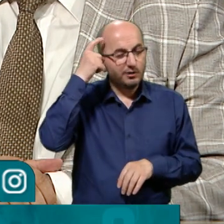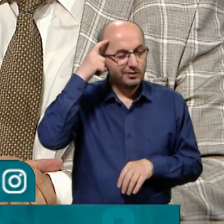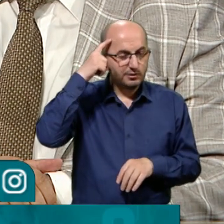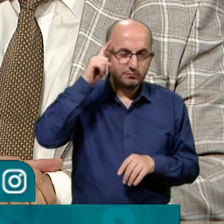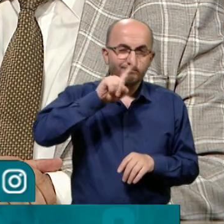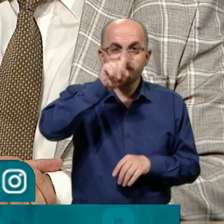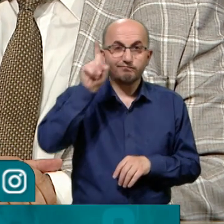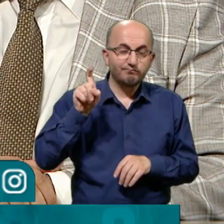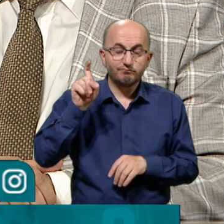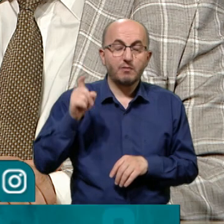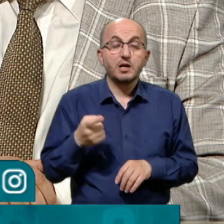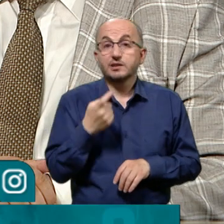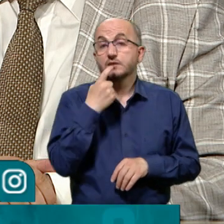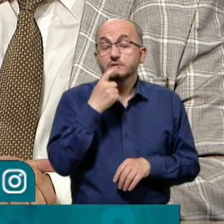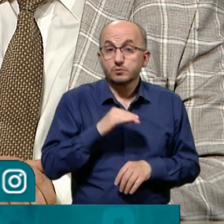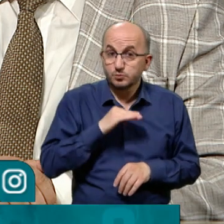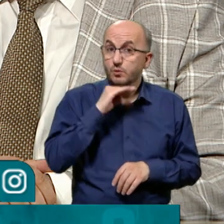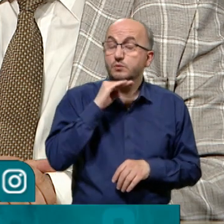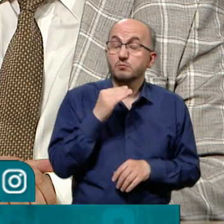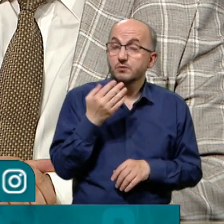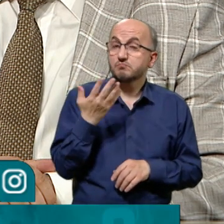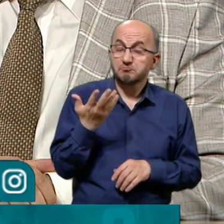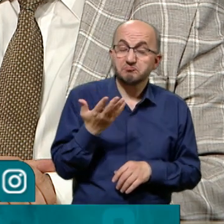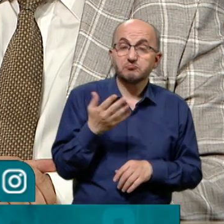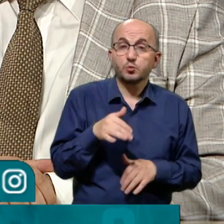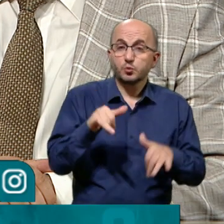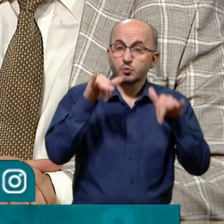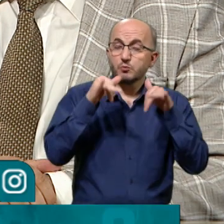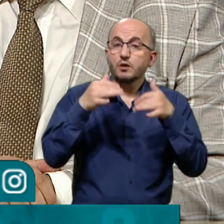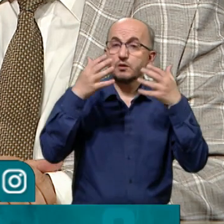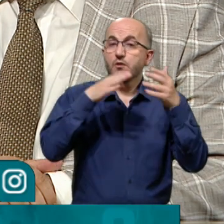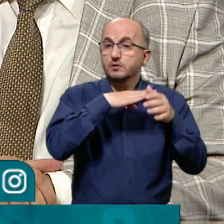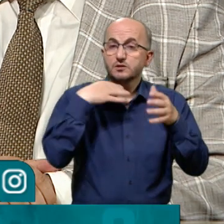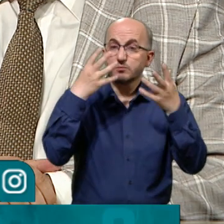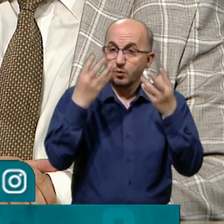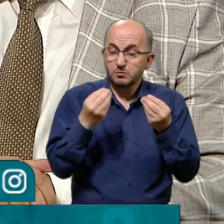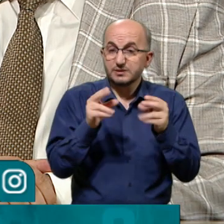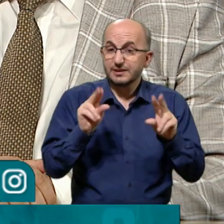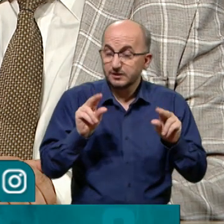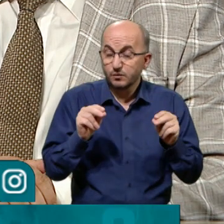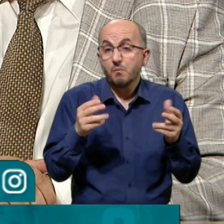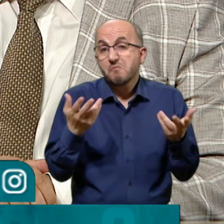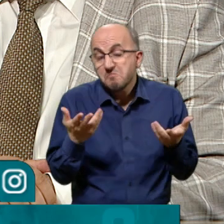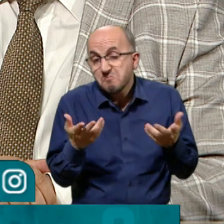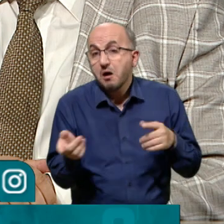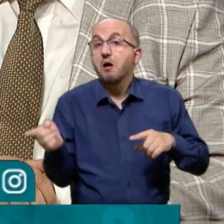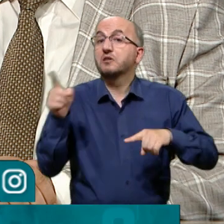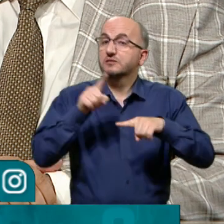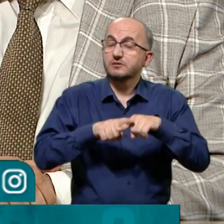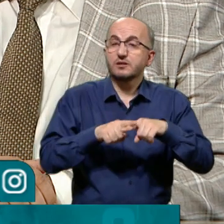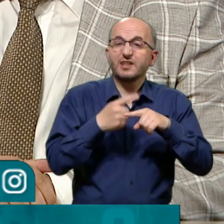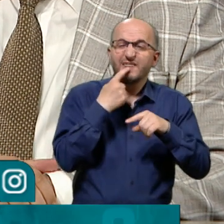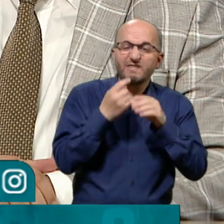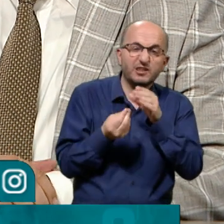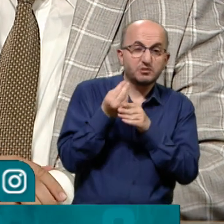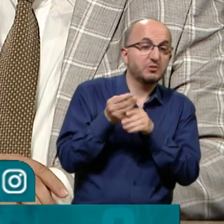soru işareti kalmış yaşını doldurmuş olması acaba kurban edilmesine Yatıyor mu yoksa bir de ekstradan kapak atması